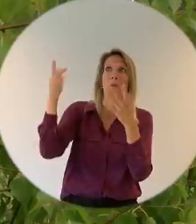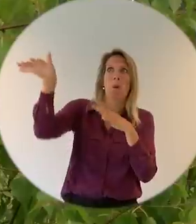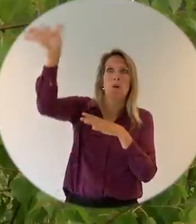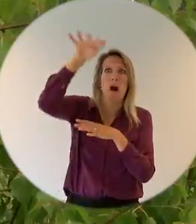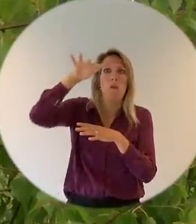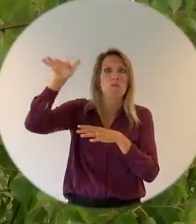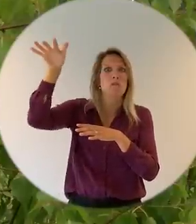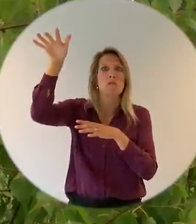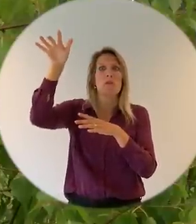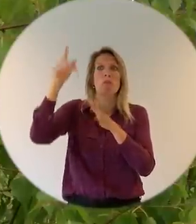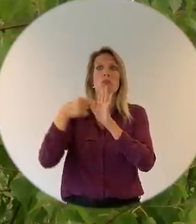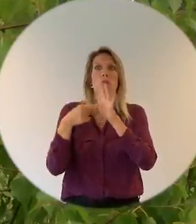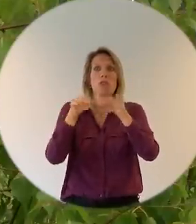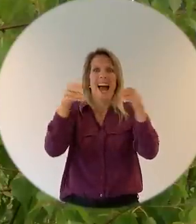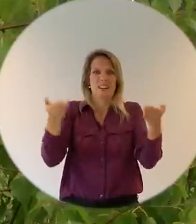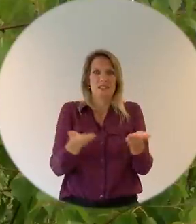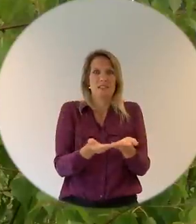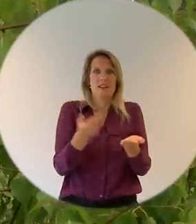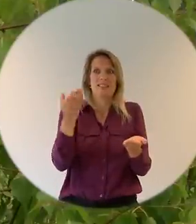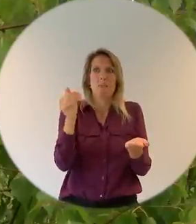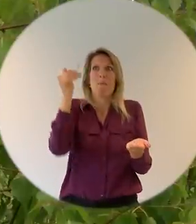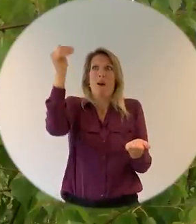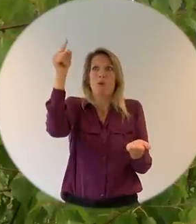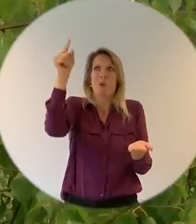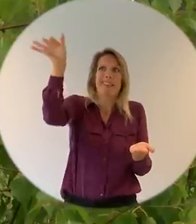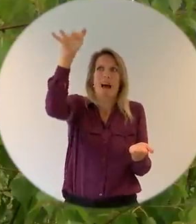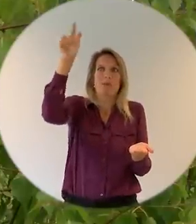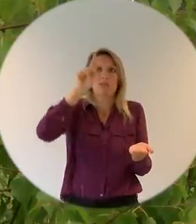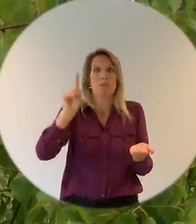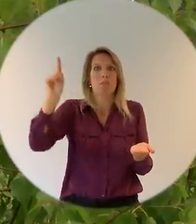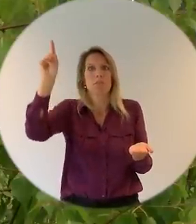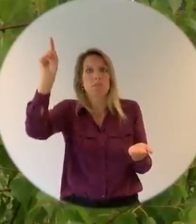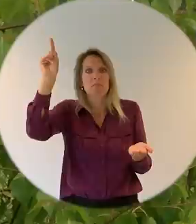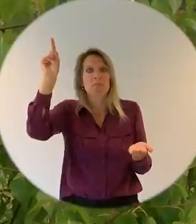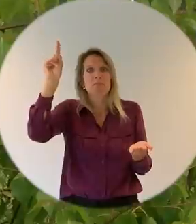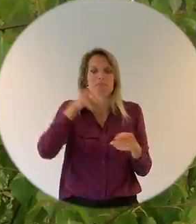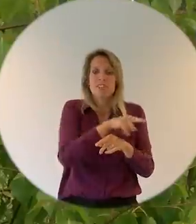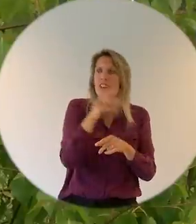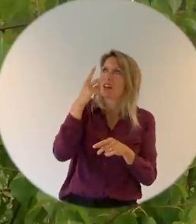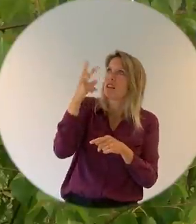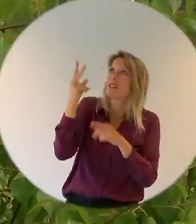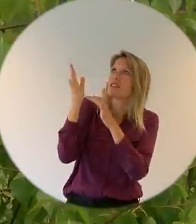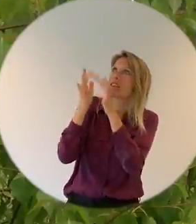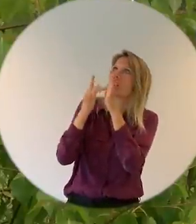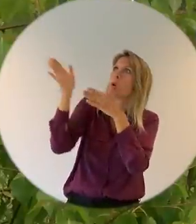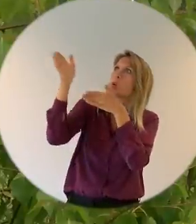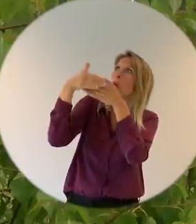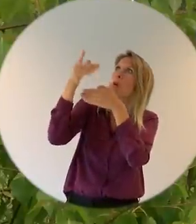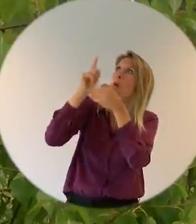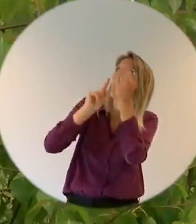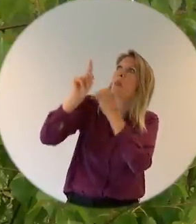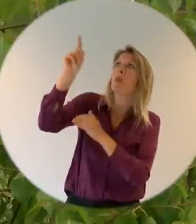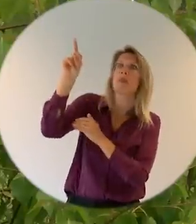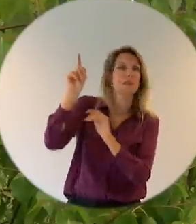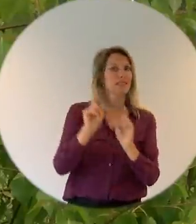een soort kamertje buiten de aarde. Ze zagen ook Jezus niet een deurtje binnengaan. Maar terwijl Jezus naar